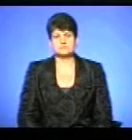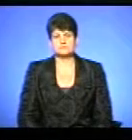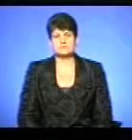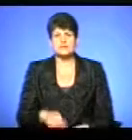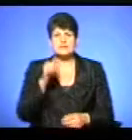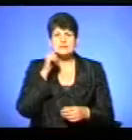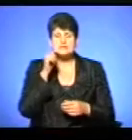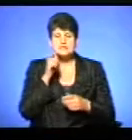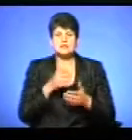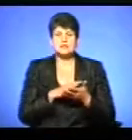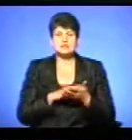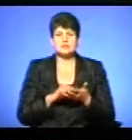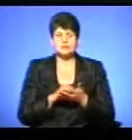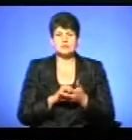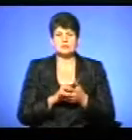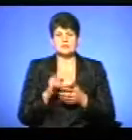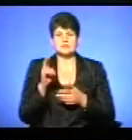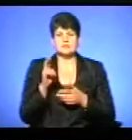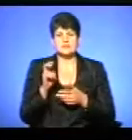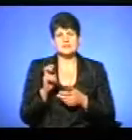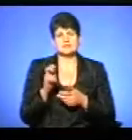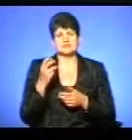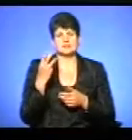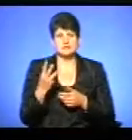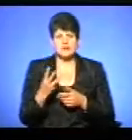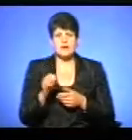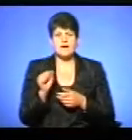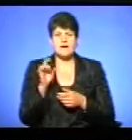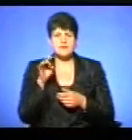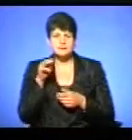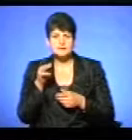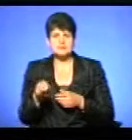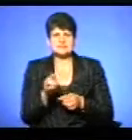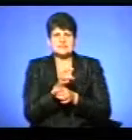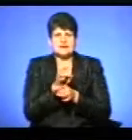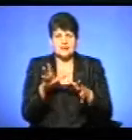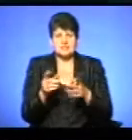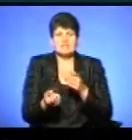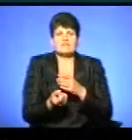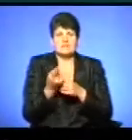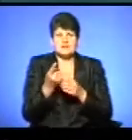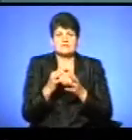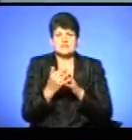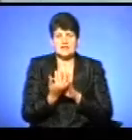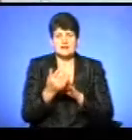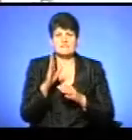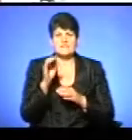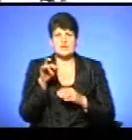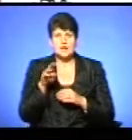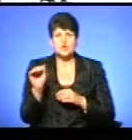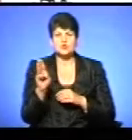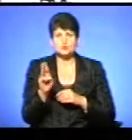Завтра знешкодять 203 артснаряди часів Другої світової війни, які виявили у лісі біля села Вілія Шумського